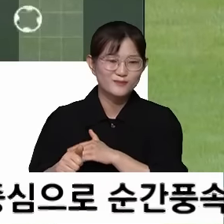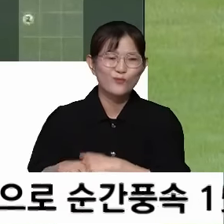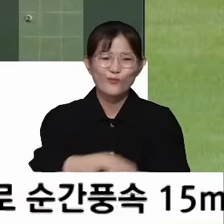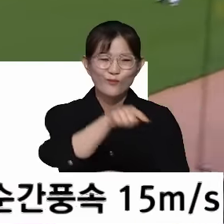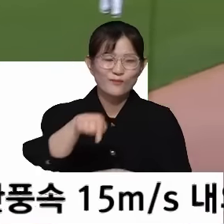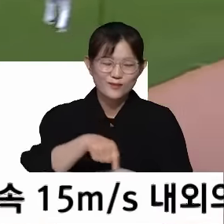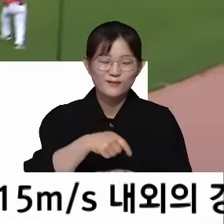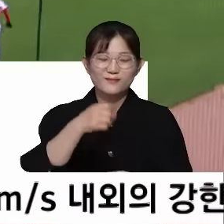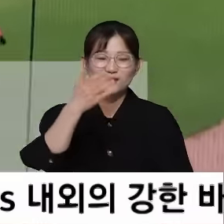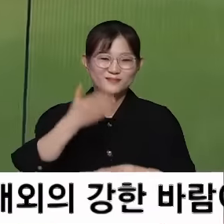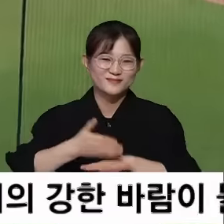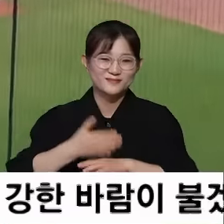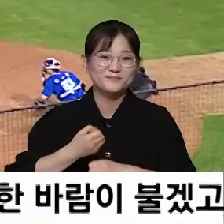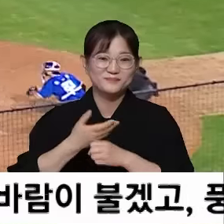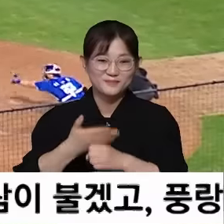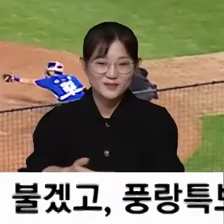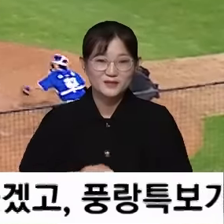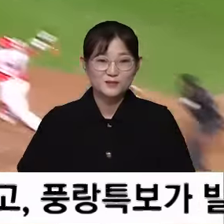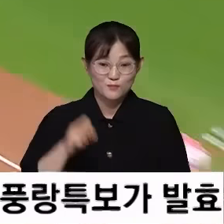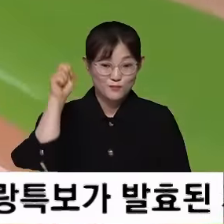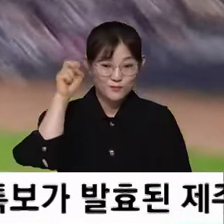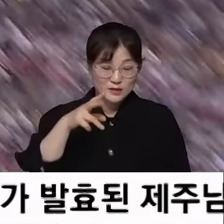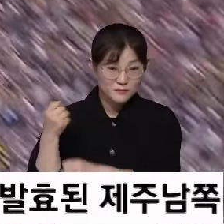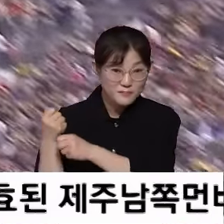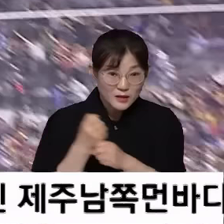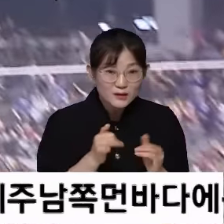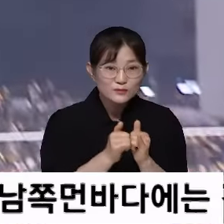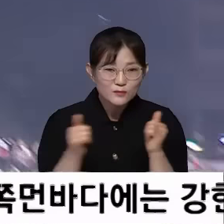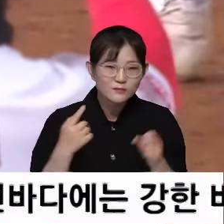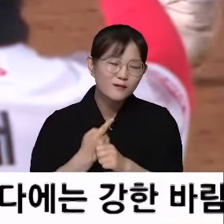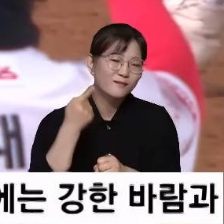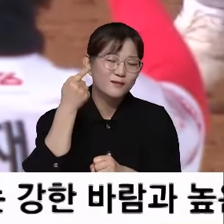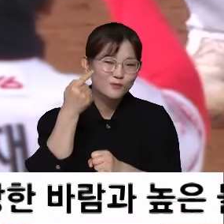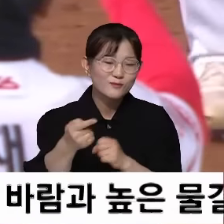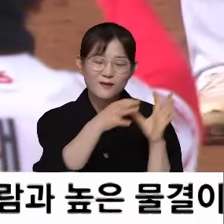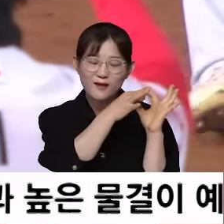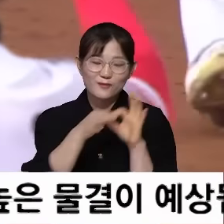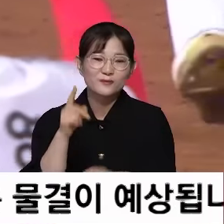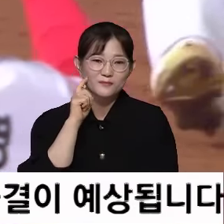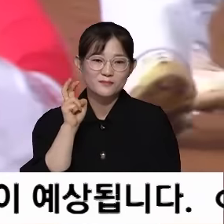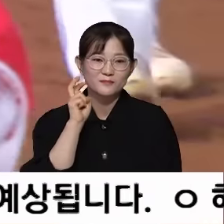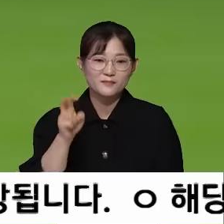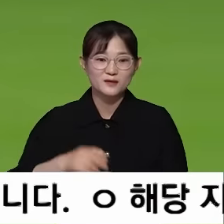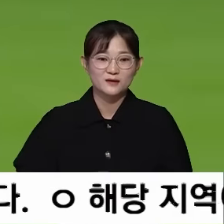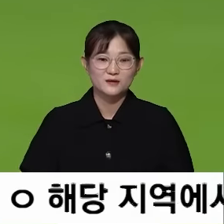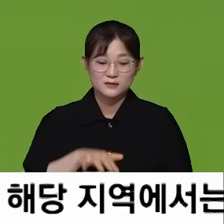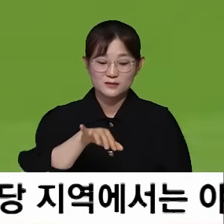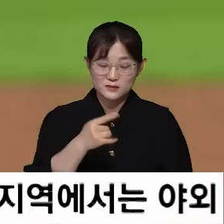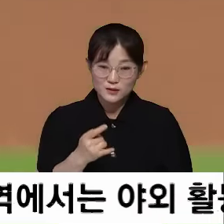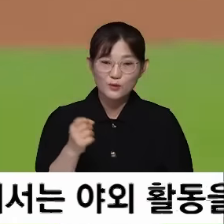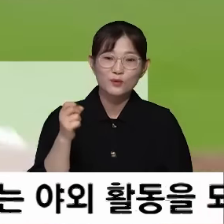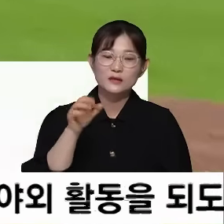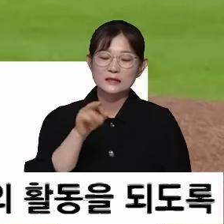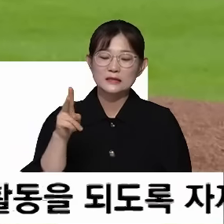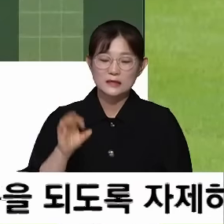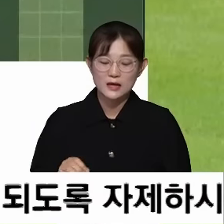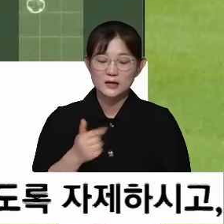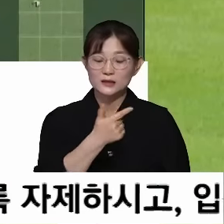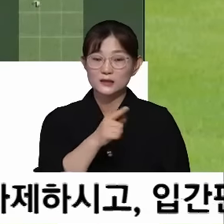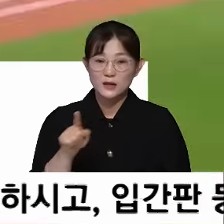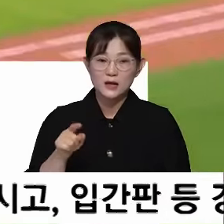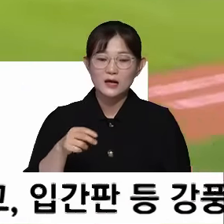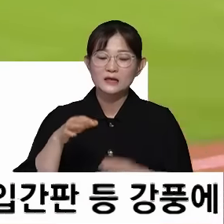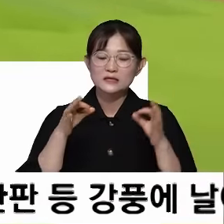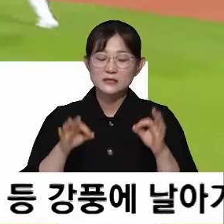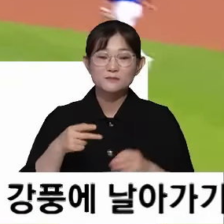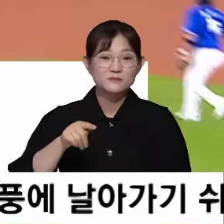전하고 싶습니다. 기아의 투타 조화는 내년에도 이어질 가능성이 높습니다. 최영우, 양현종, 나성범, 김선빙